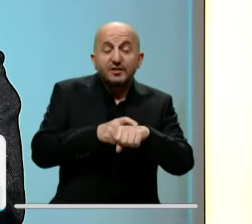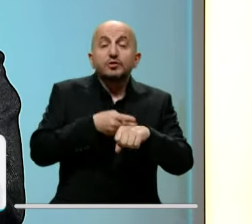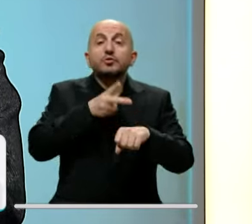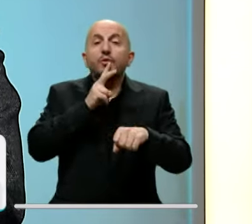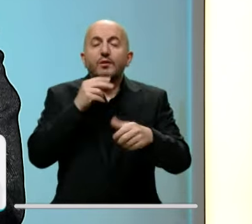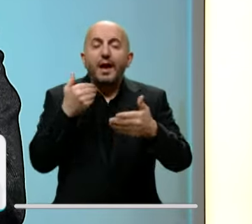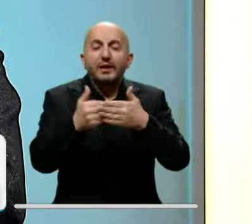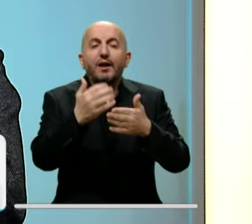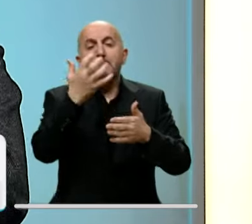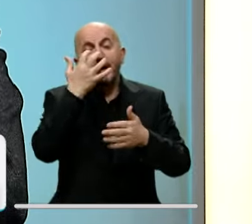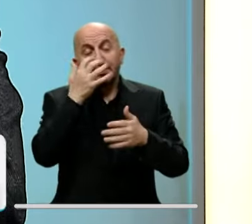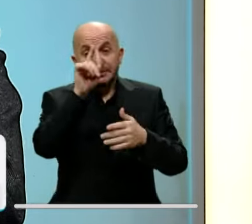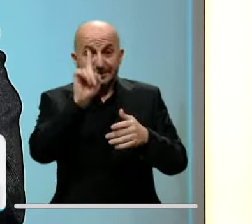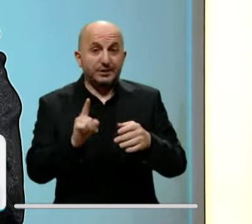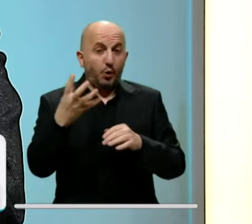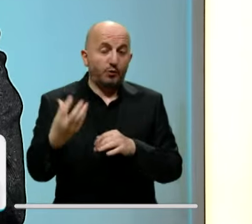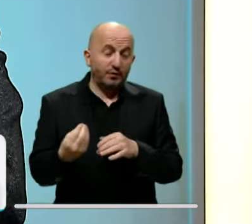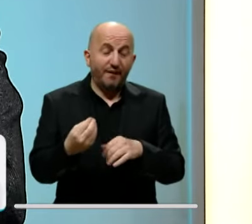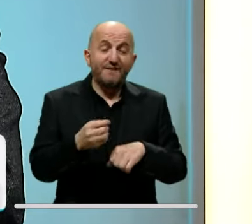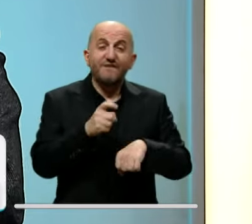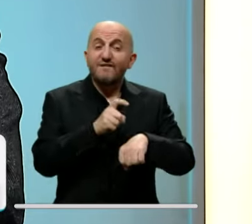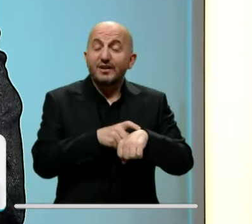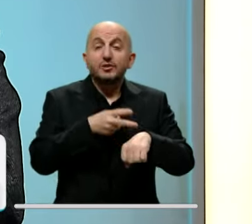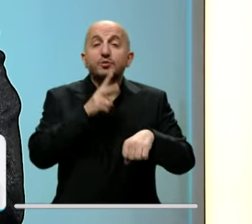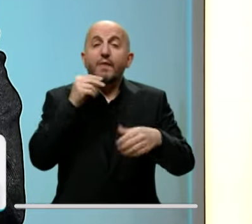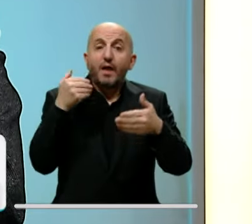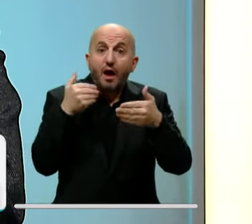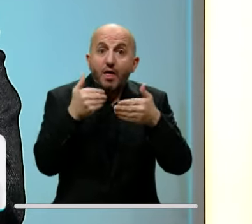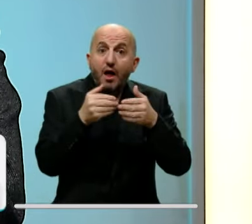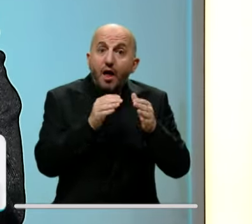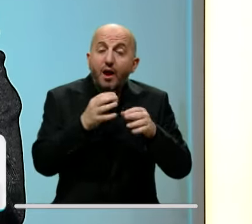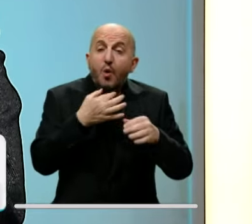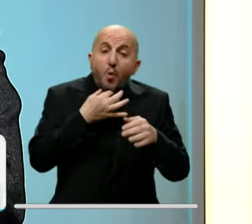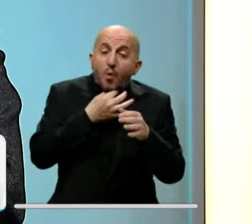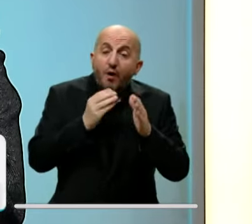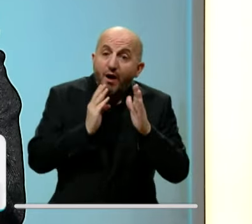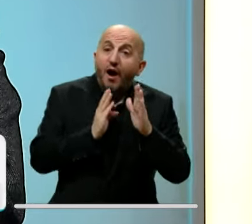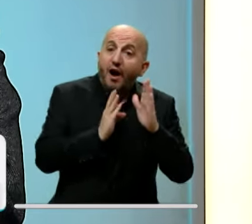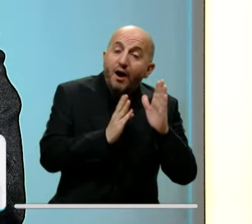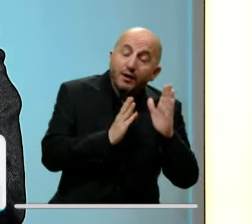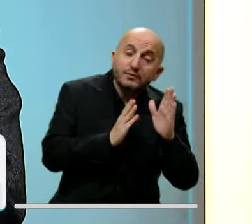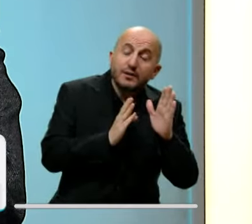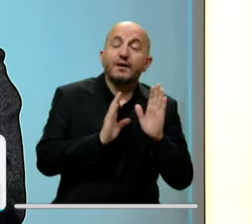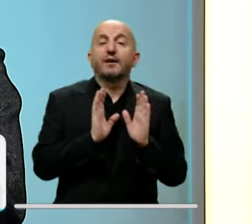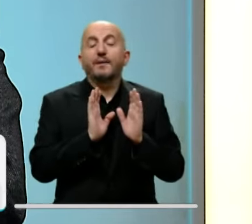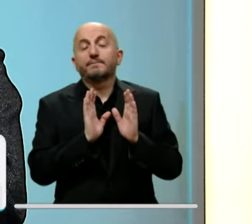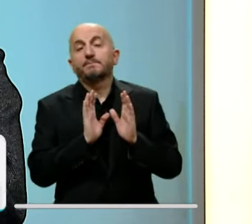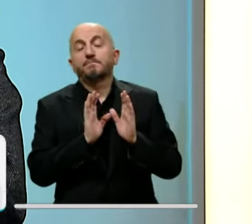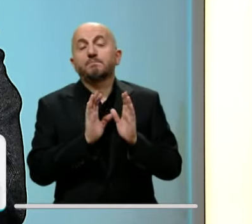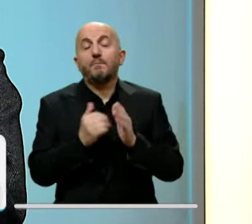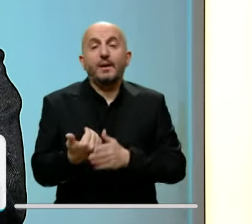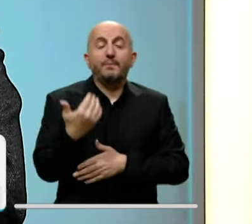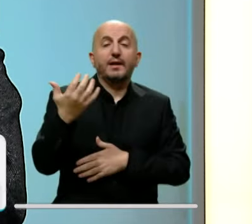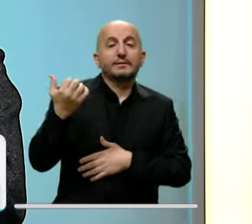bekleyecek ilk etapta H ve vaktin sonuna kadar devamlı bu özür meydana geliyorsa Eee